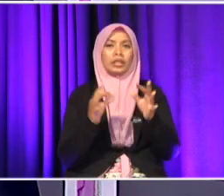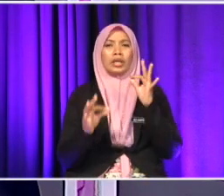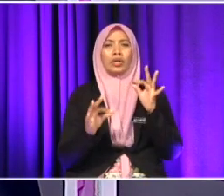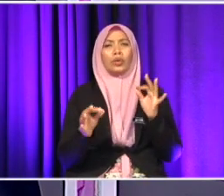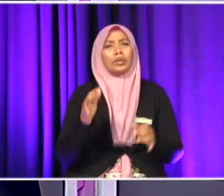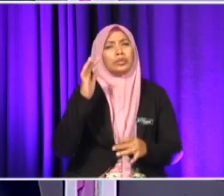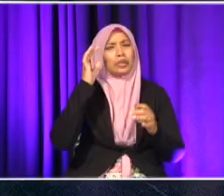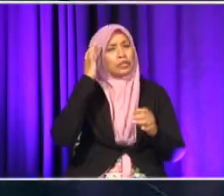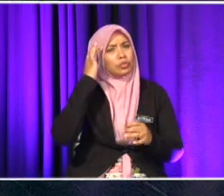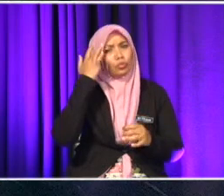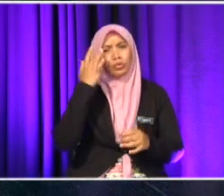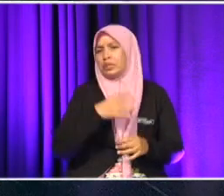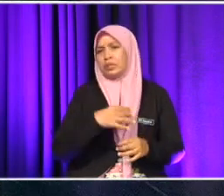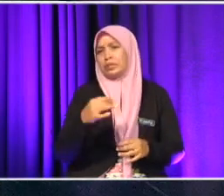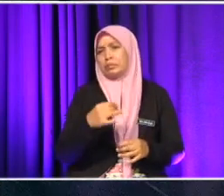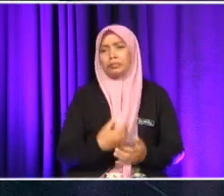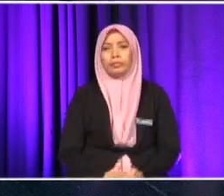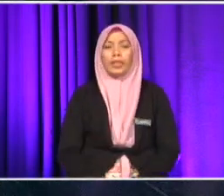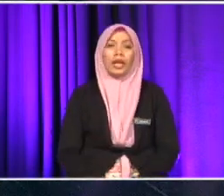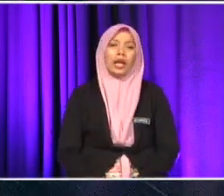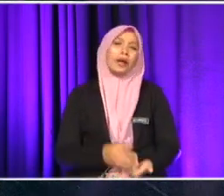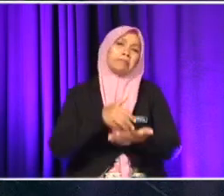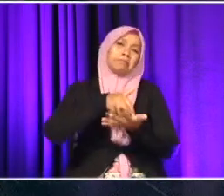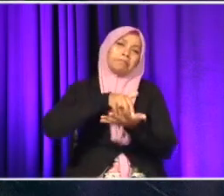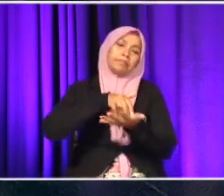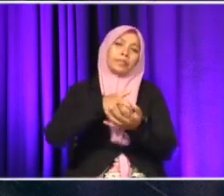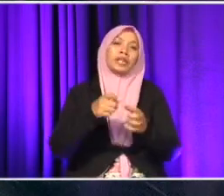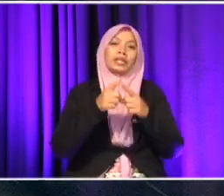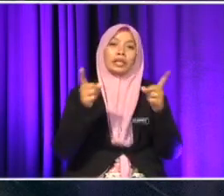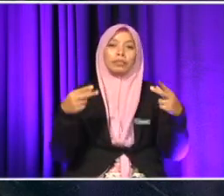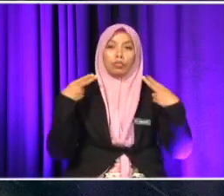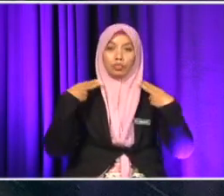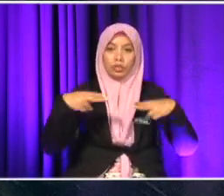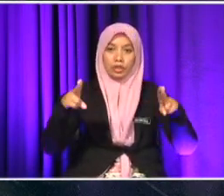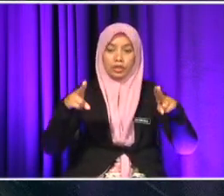tak minat agak lemah tapi usahawan